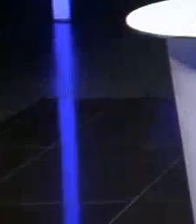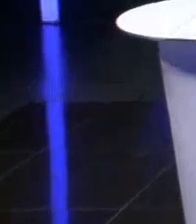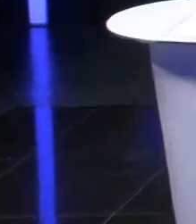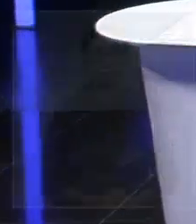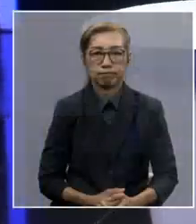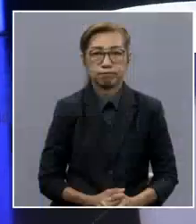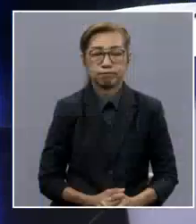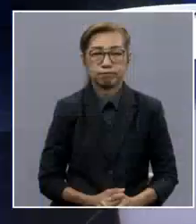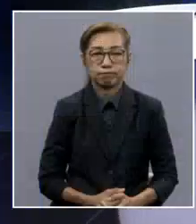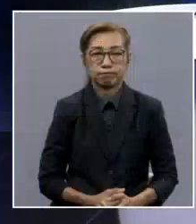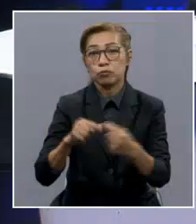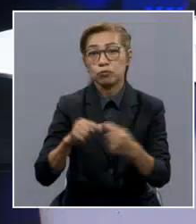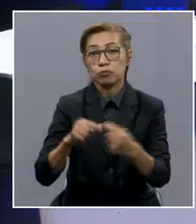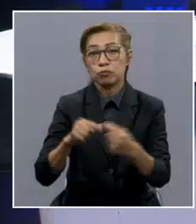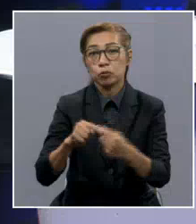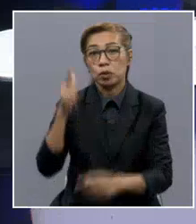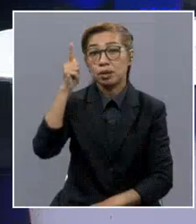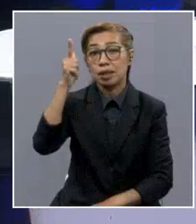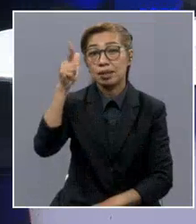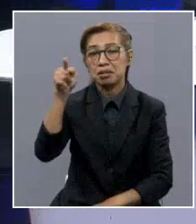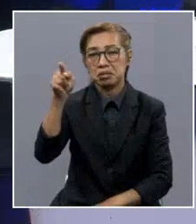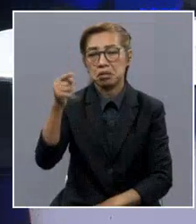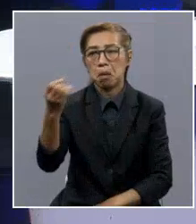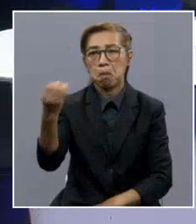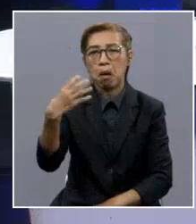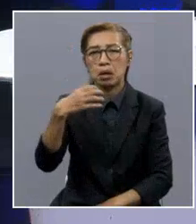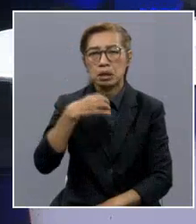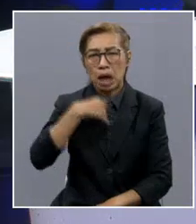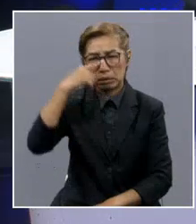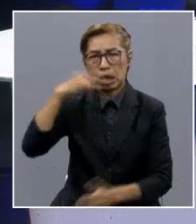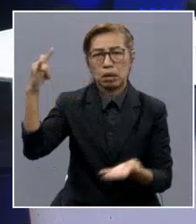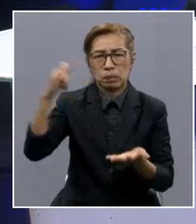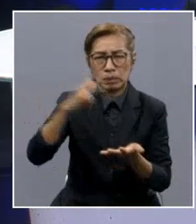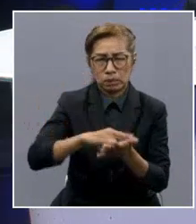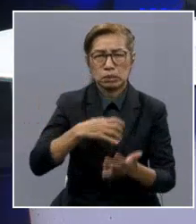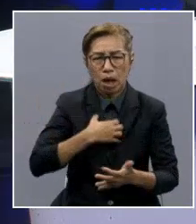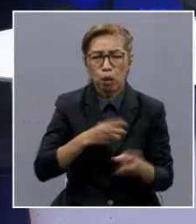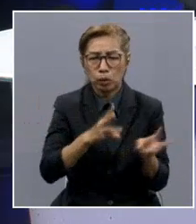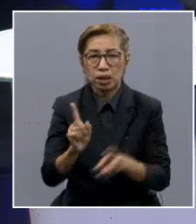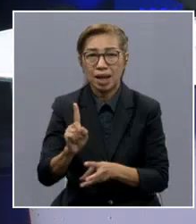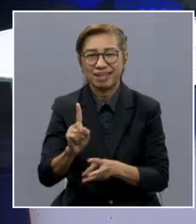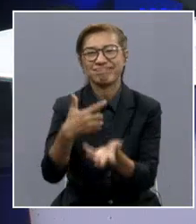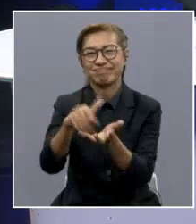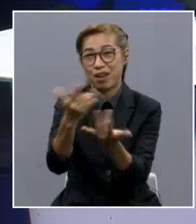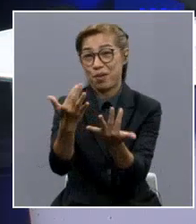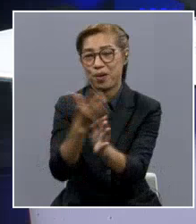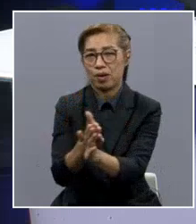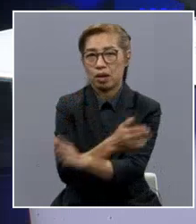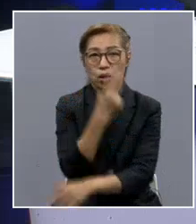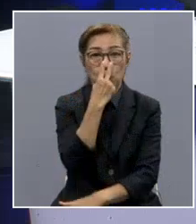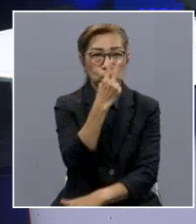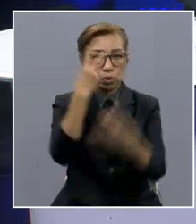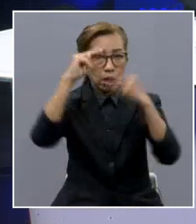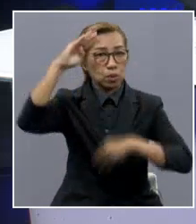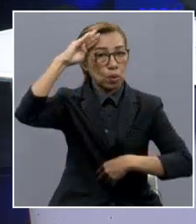ครับ คุณผู้ชมคะก่อนจะไปดูเรื่องของคุณทักษิณที่บอกว่าอยากจะกลับบ้านจะมีวิธีไหนที่จะกลับบ้านเนี่ยนะคือไปดูคนนี้กันก่อนค่ะพลเอกประยุทธ์จันทร์โอชาน